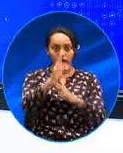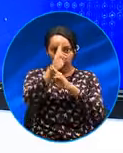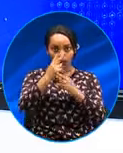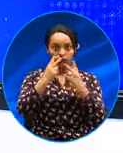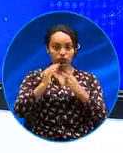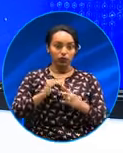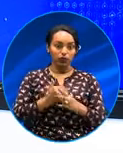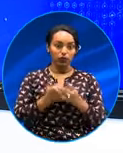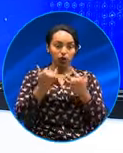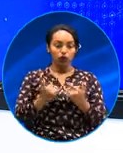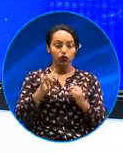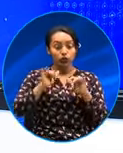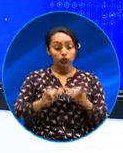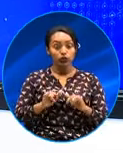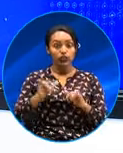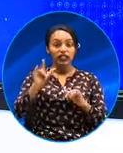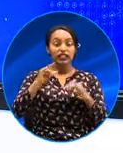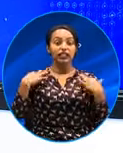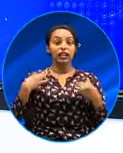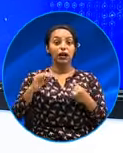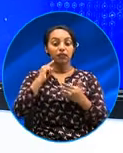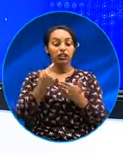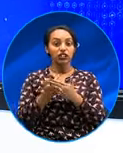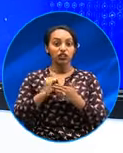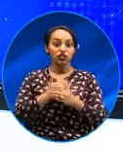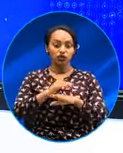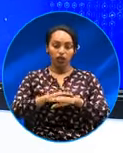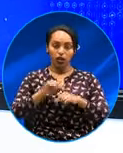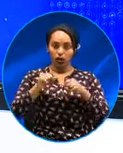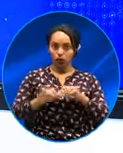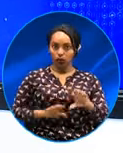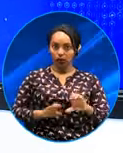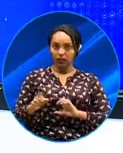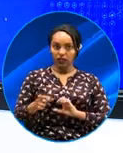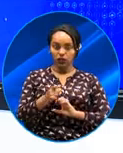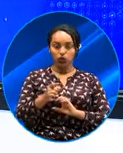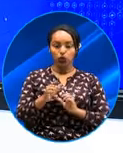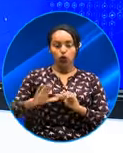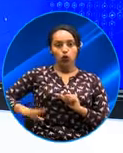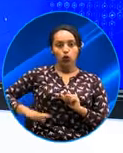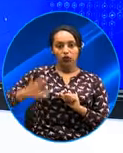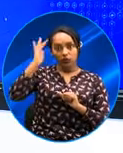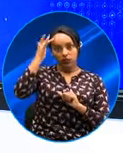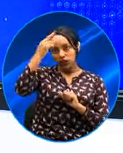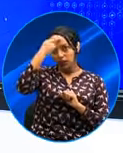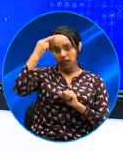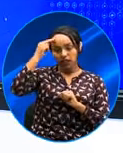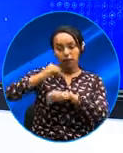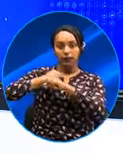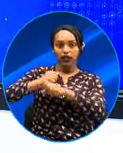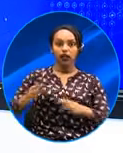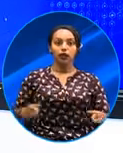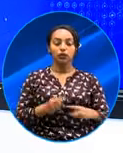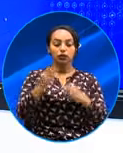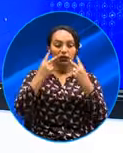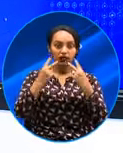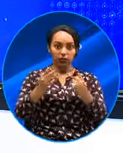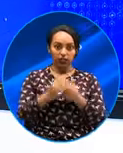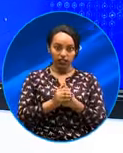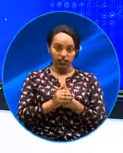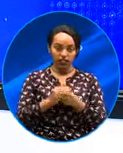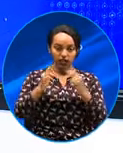ክቡራን ተመልካቾቻችን አሁንም እዚሁ የጤና መረጃችን ላይ ቆይታ የምናደርግ ነው የሚሆነውም የጉበት በሽታ መንስኤና መከላከያ መንገዶችን